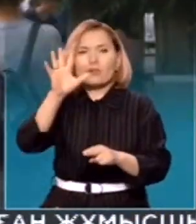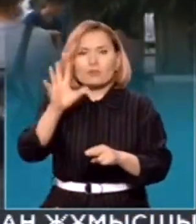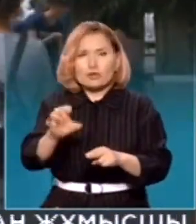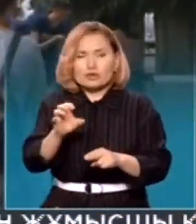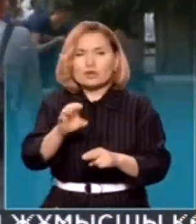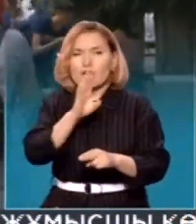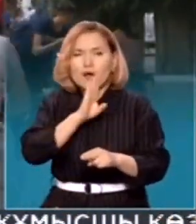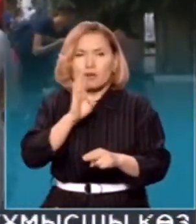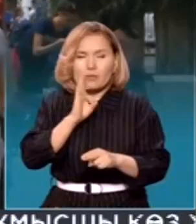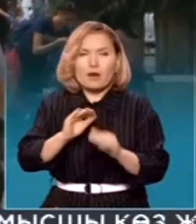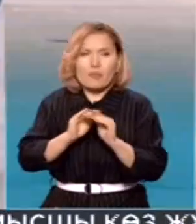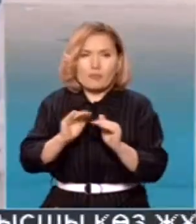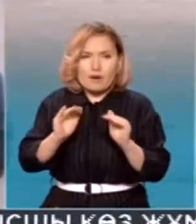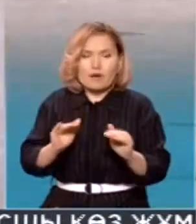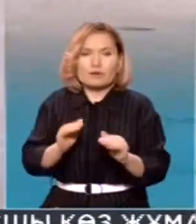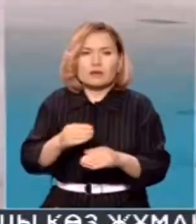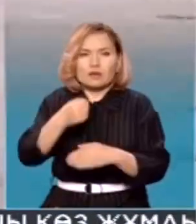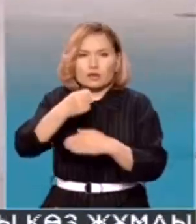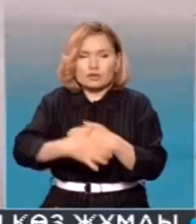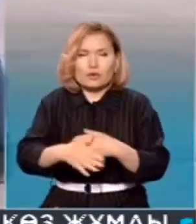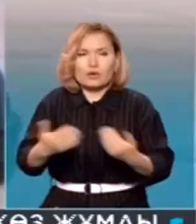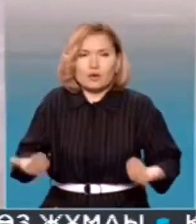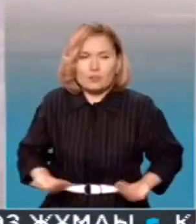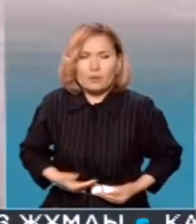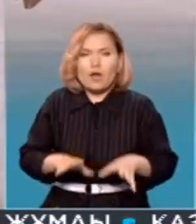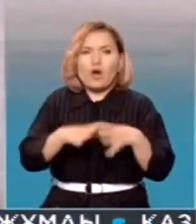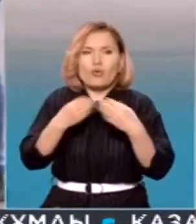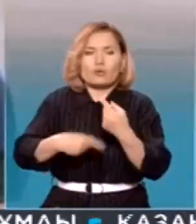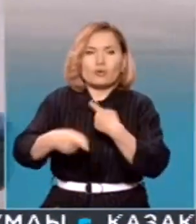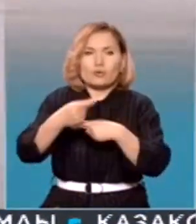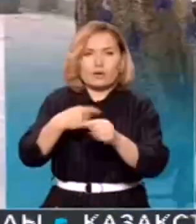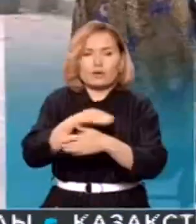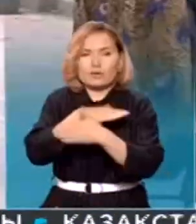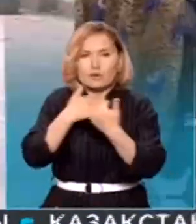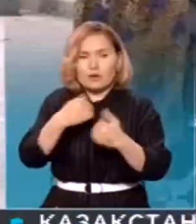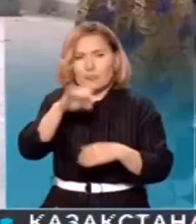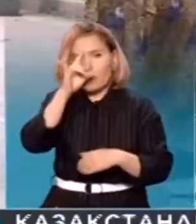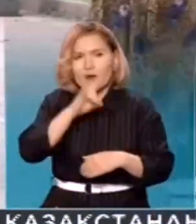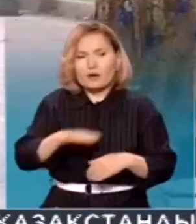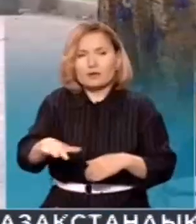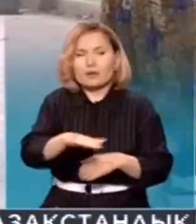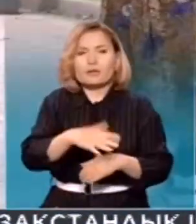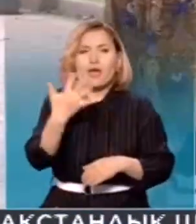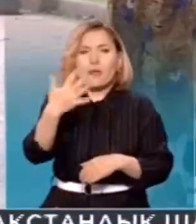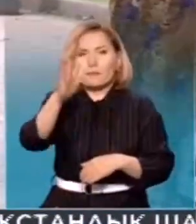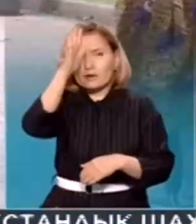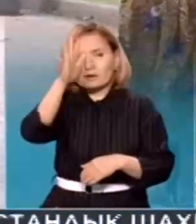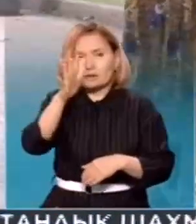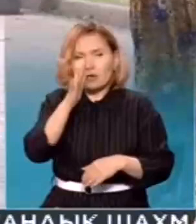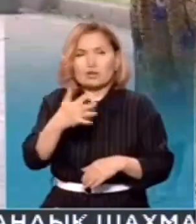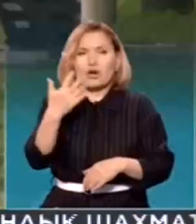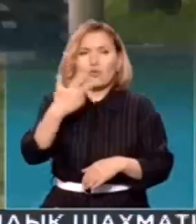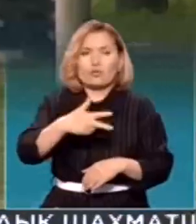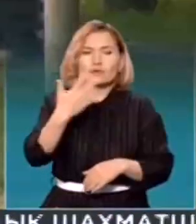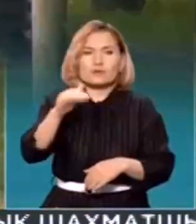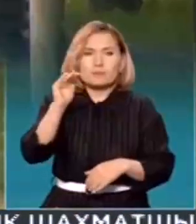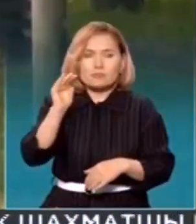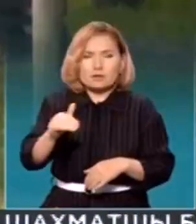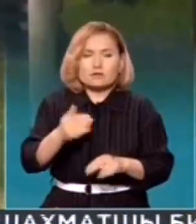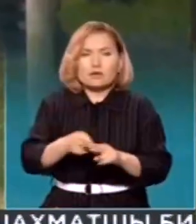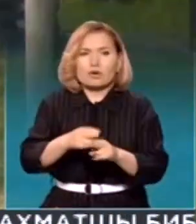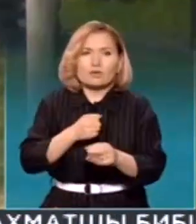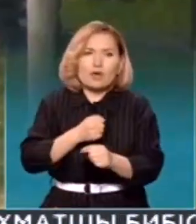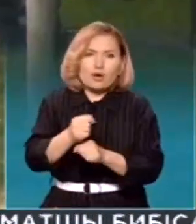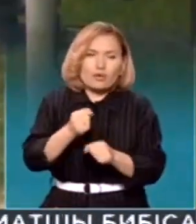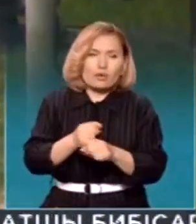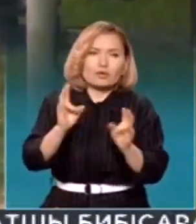ана мен бала паналайды. Олардың басым бөлігі отбасына оралмайды. Ал еліміз бойынша небәрі 5 айдың ішінде 35 мың тұрмыстық